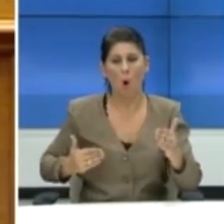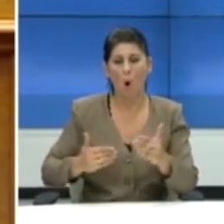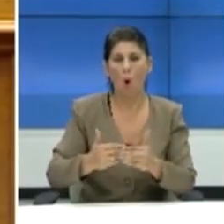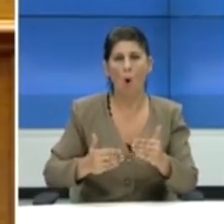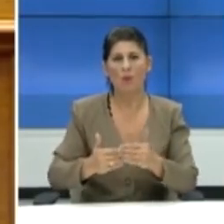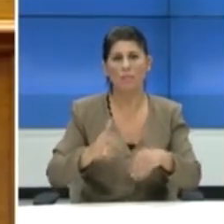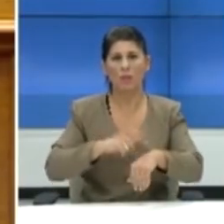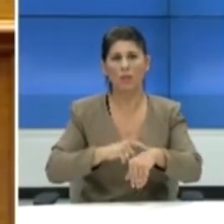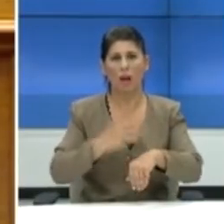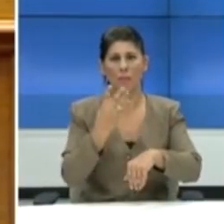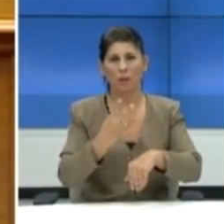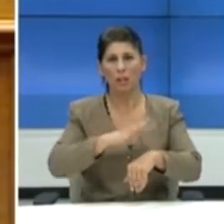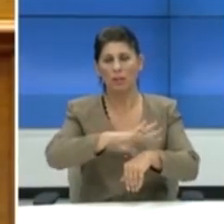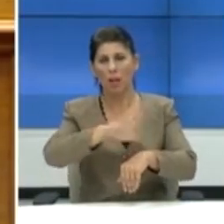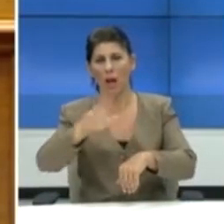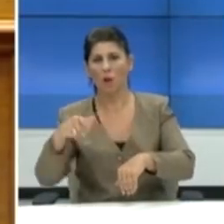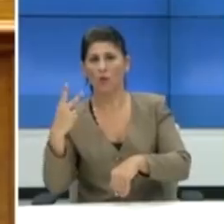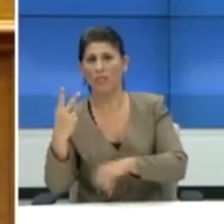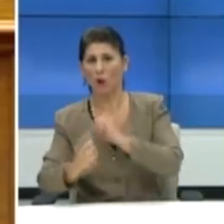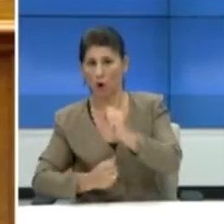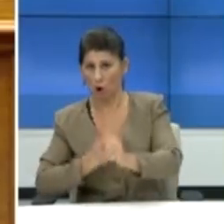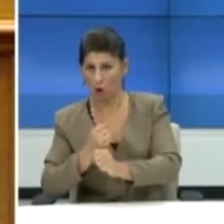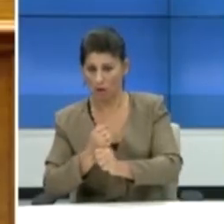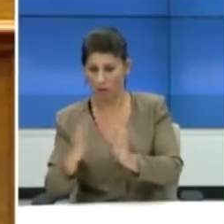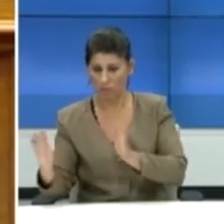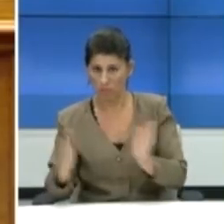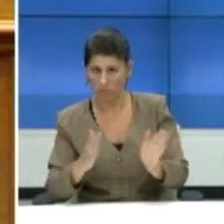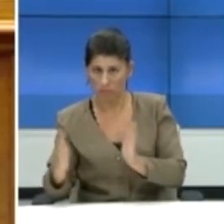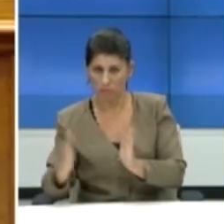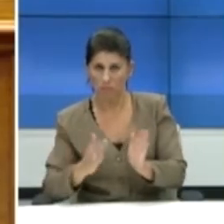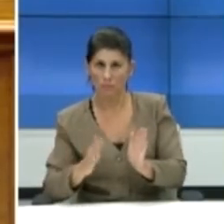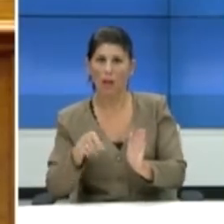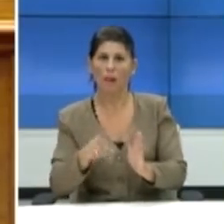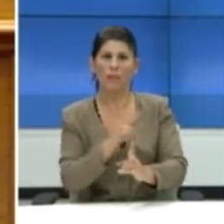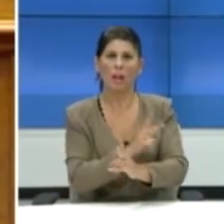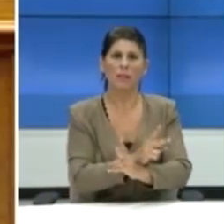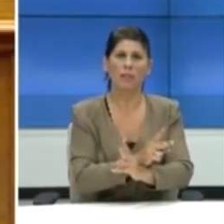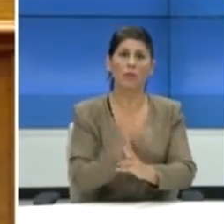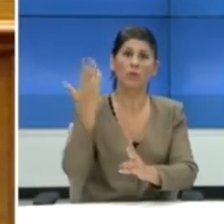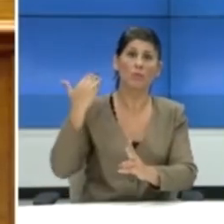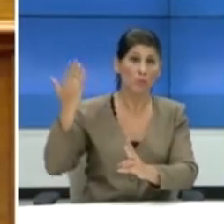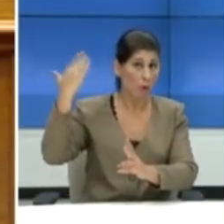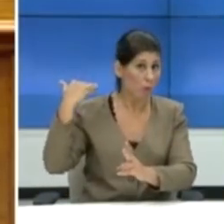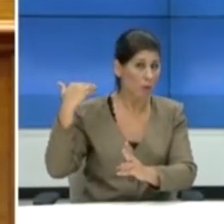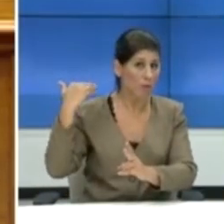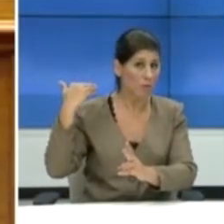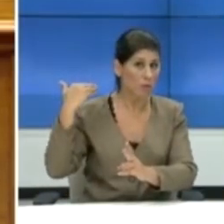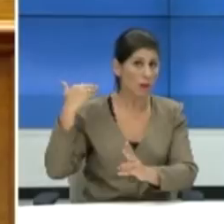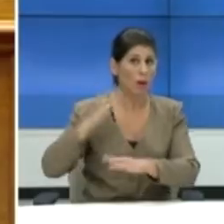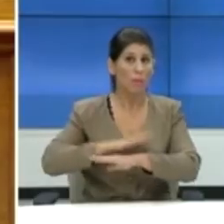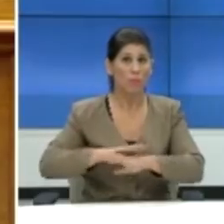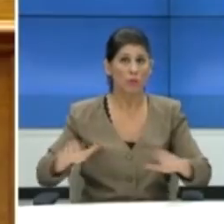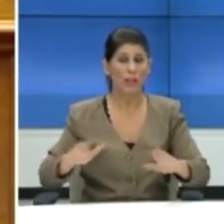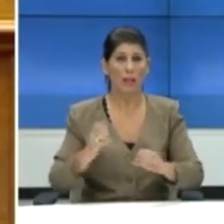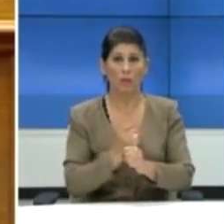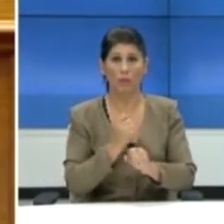χρόνου, από 4 μήνες έως 2 χρόνια, οι οποίοι όμως αντικαθιστούν τους προηγούμενους που έλυγε η